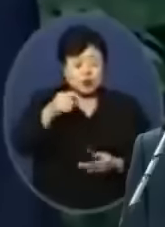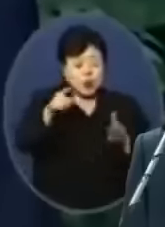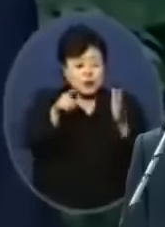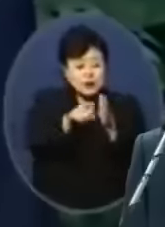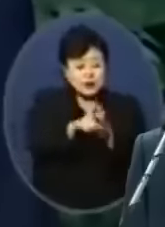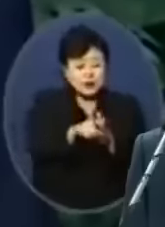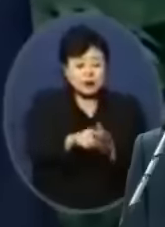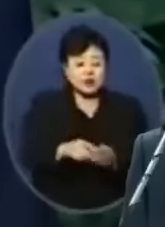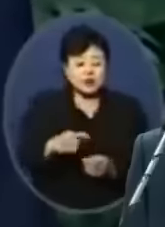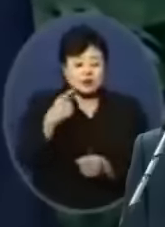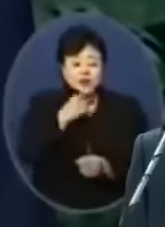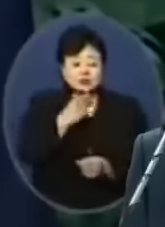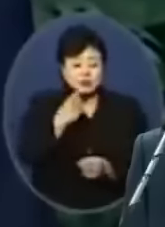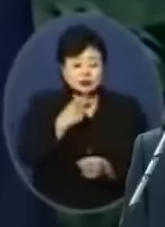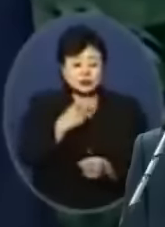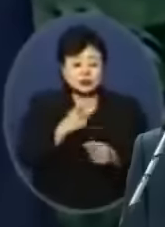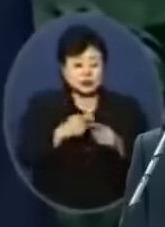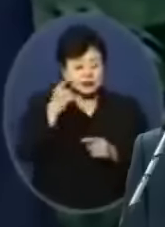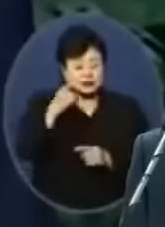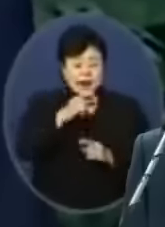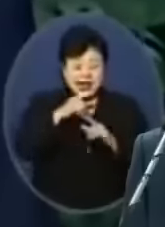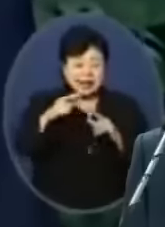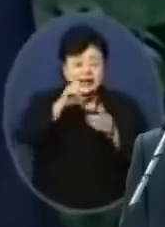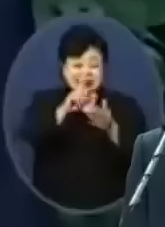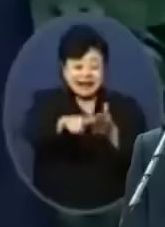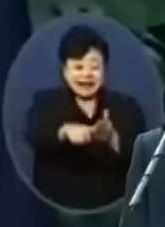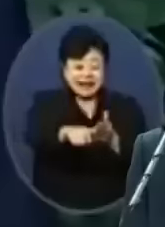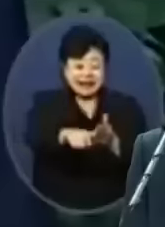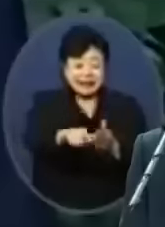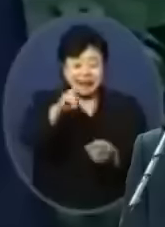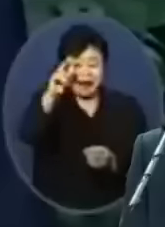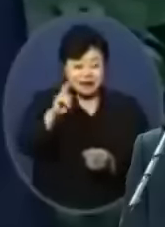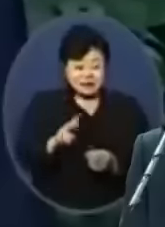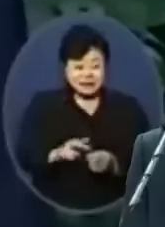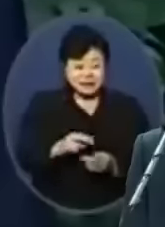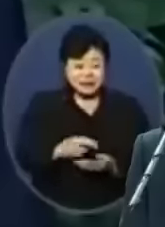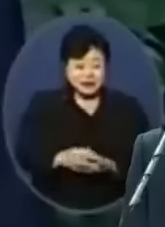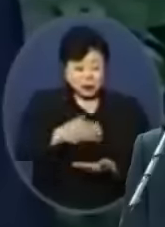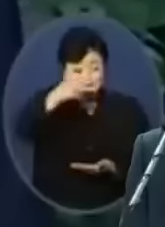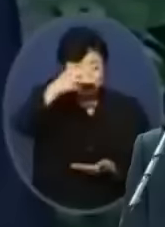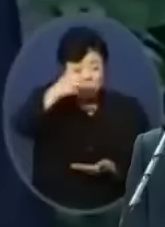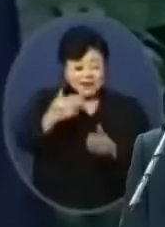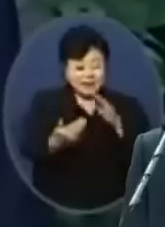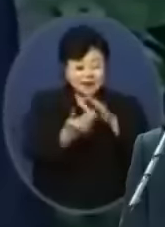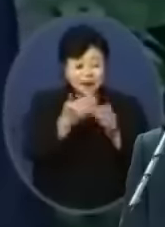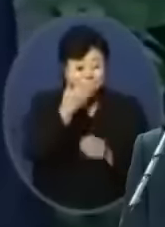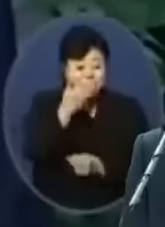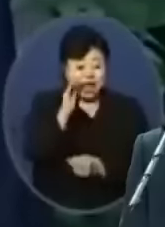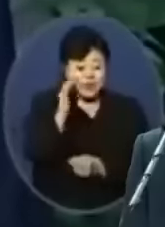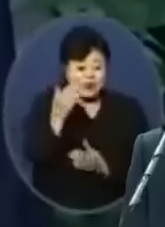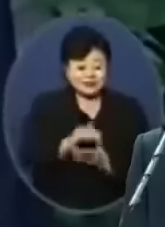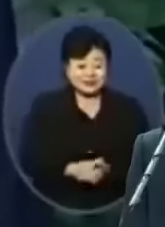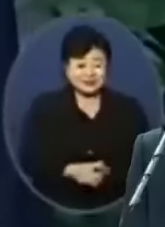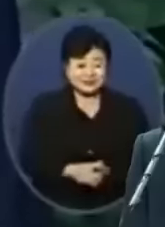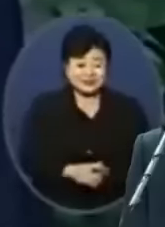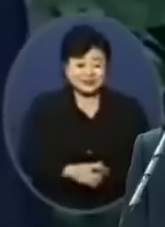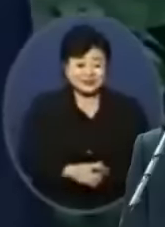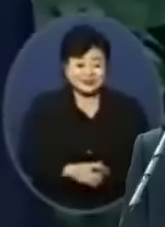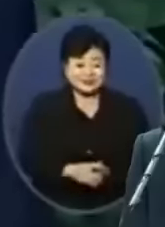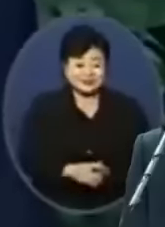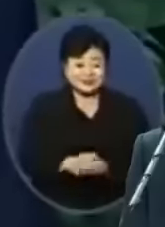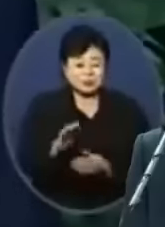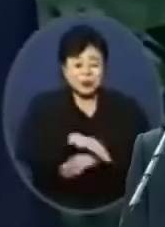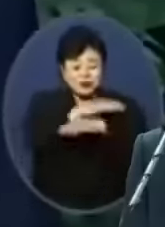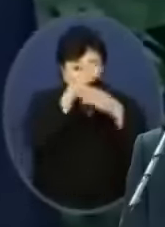믿고 긍정적으로 말하고 나가면 순식간에 남북 통일이 다가올 수 있습니다.